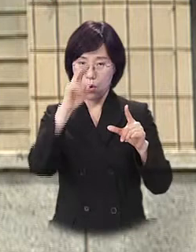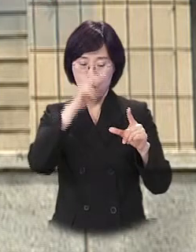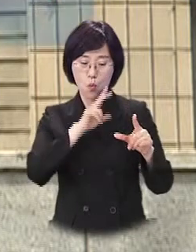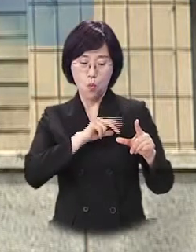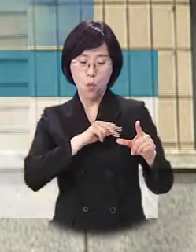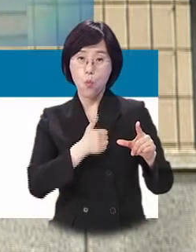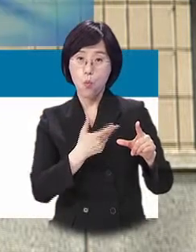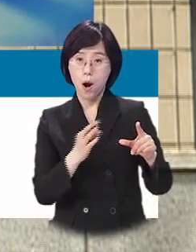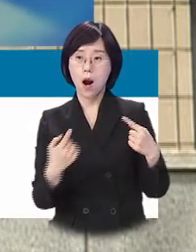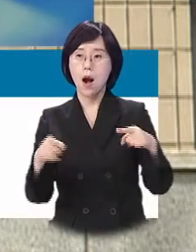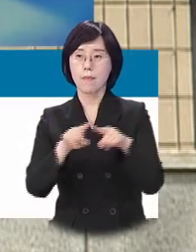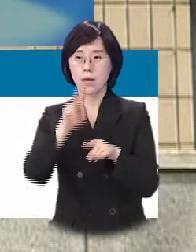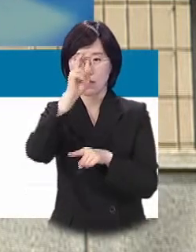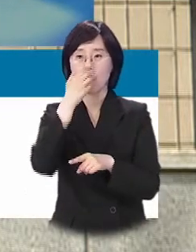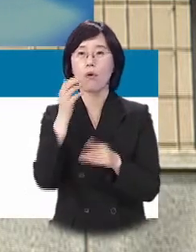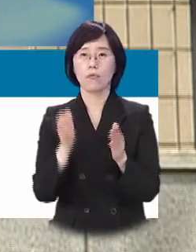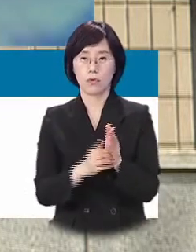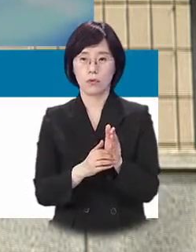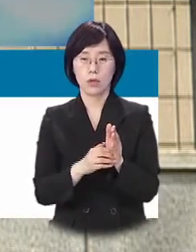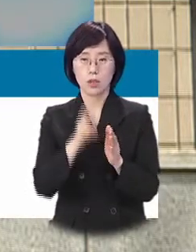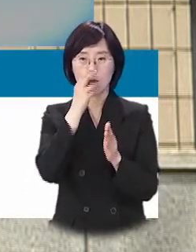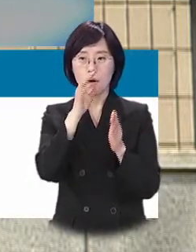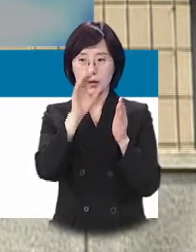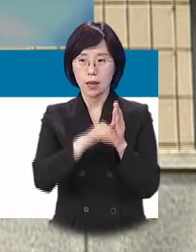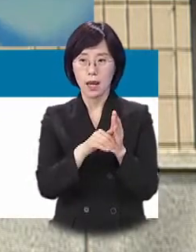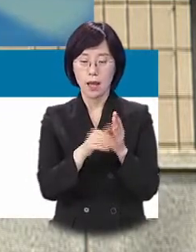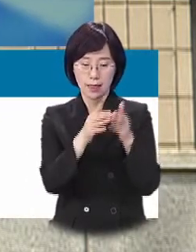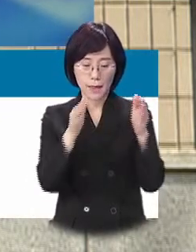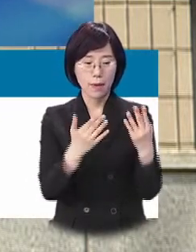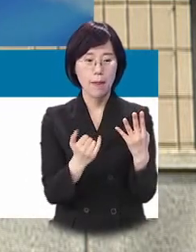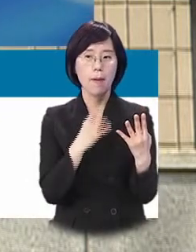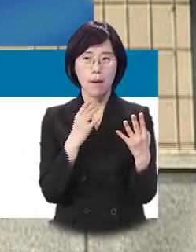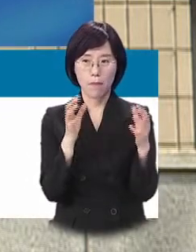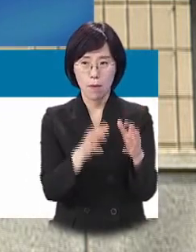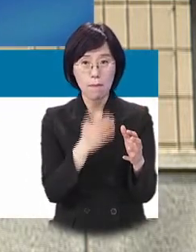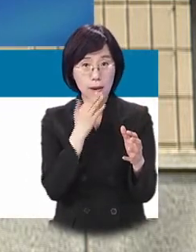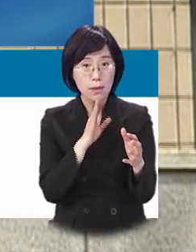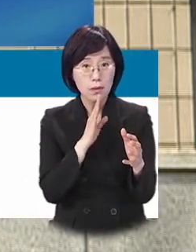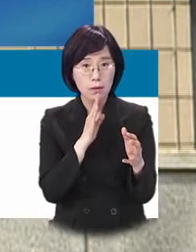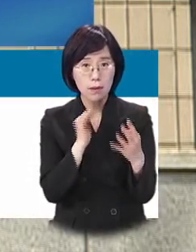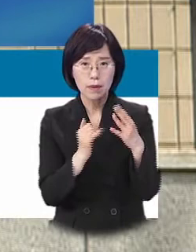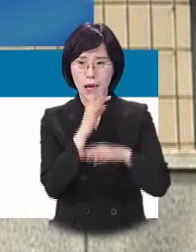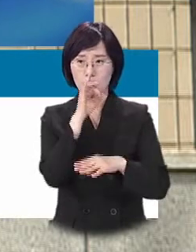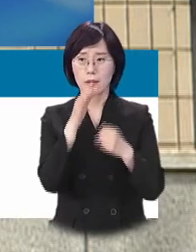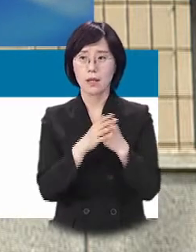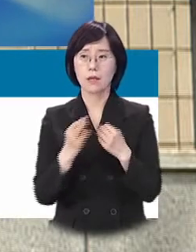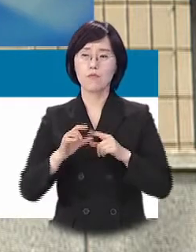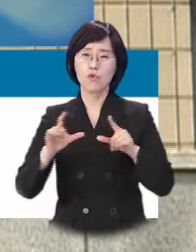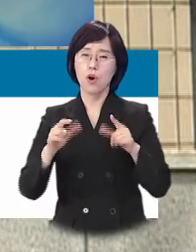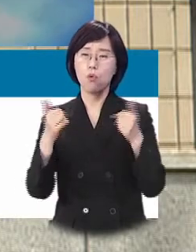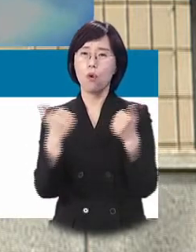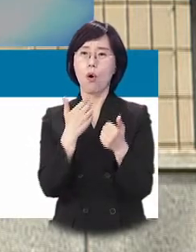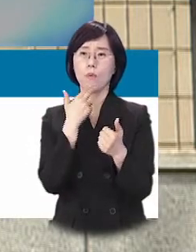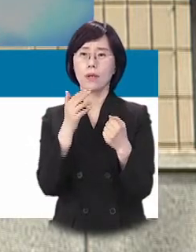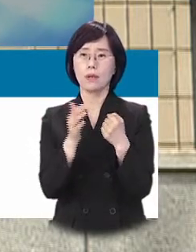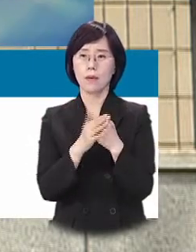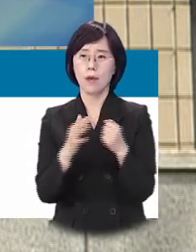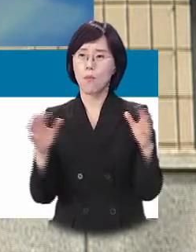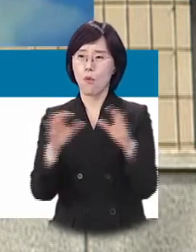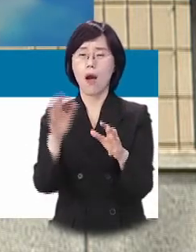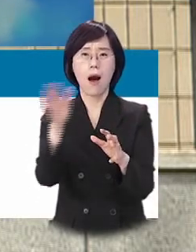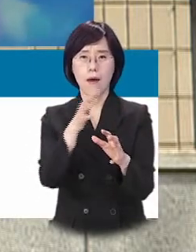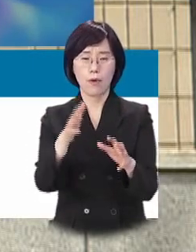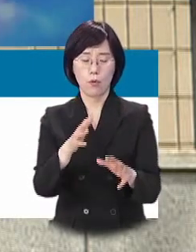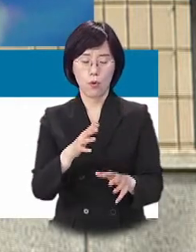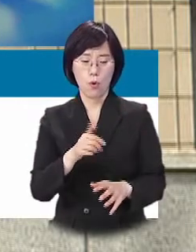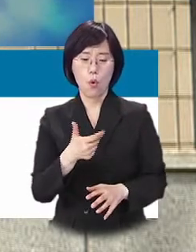점심 식사니까 우리는 뭐 4명에서 못 모이니까 한 테이블에서. 지난 금요일도 비행기라 뭐 많이 나오지 않을까 해서